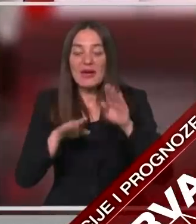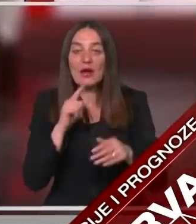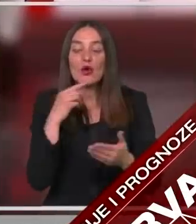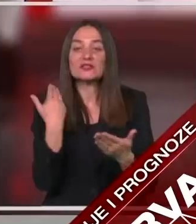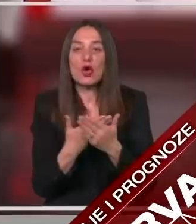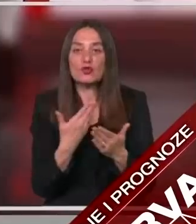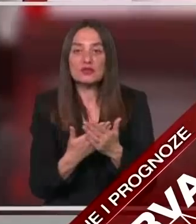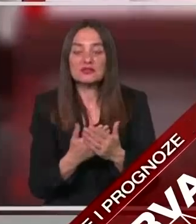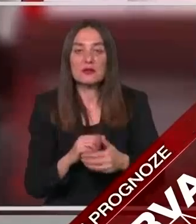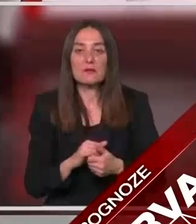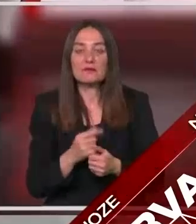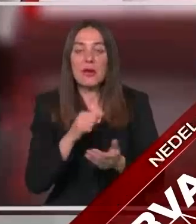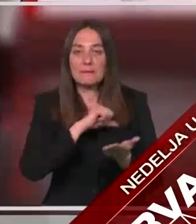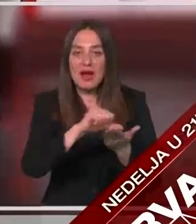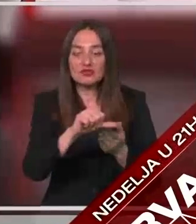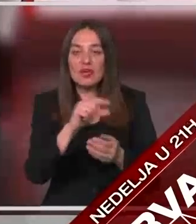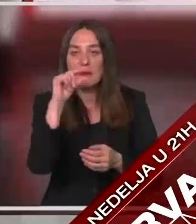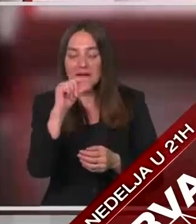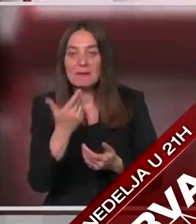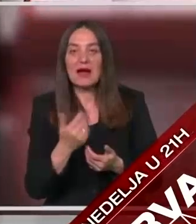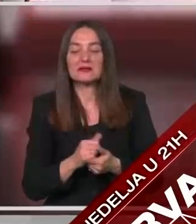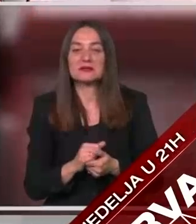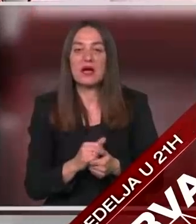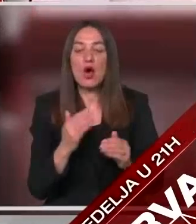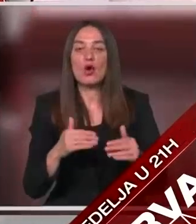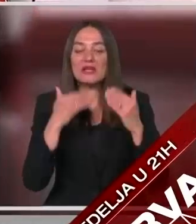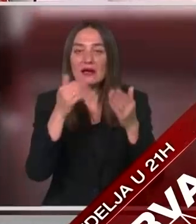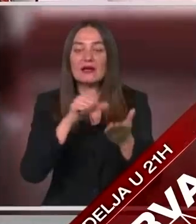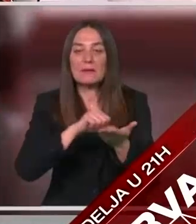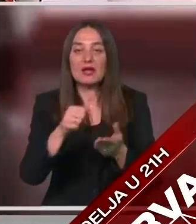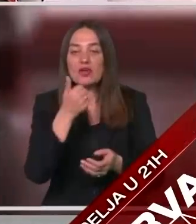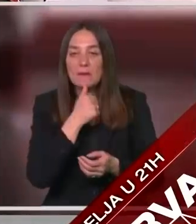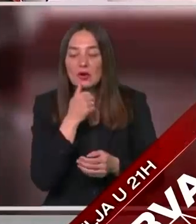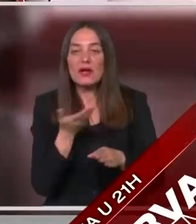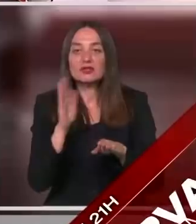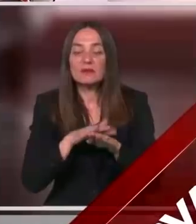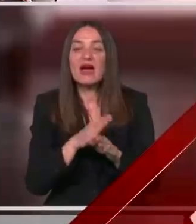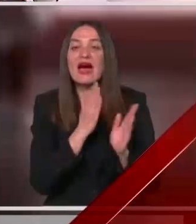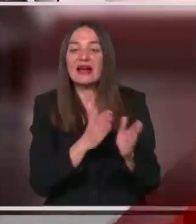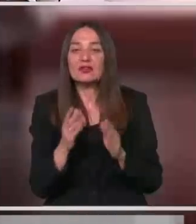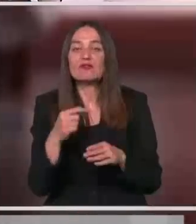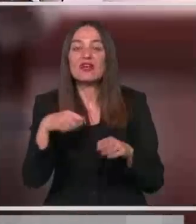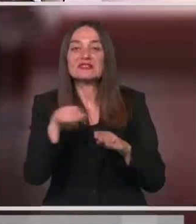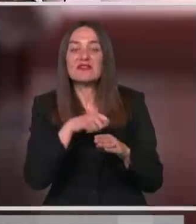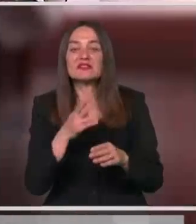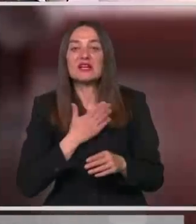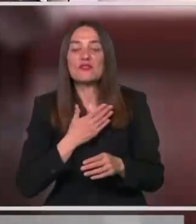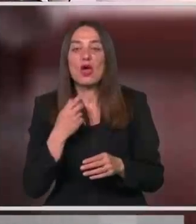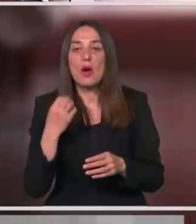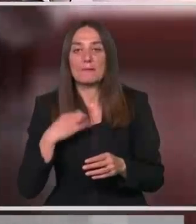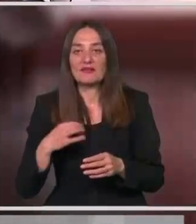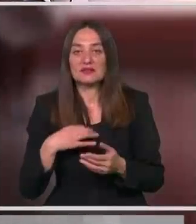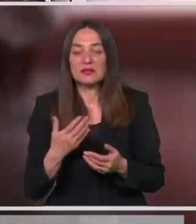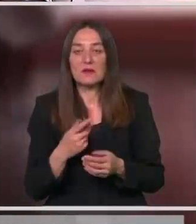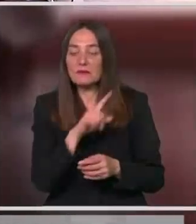odnose na plaćanje minimalca, odlaganje plaćanja poreza i doprinosa, redovno servisira svoje obaveze. Dobra, da li